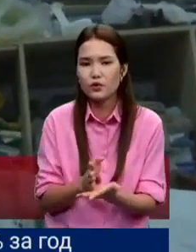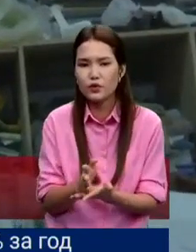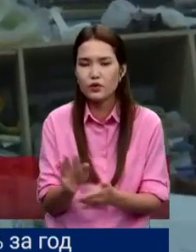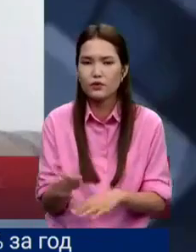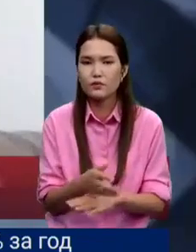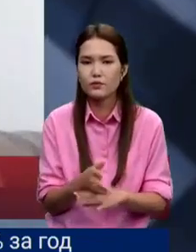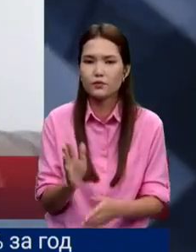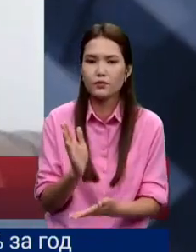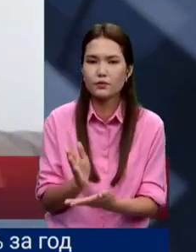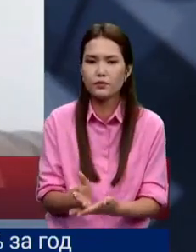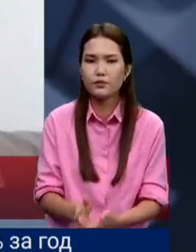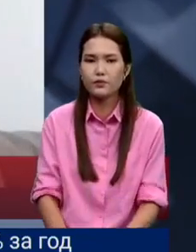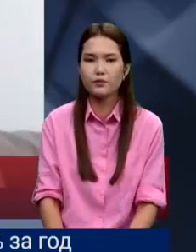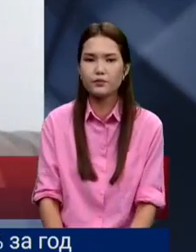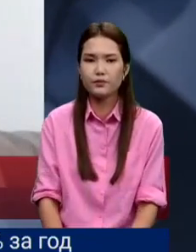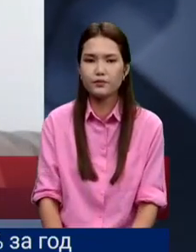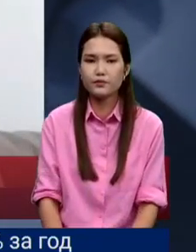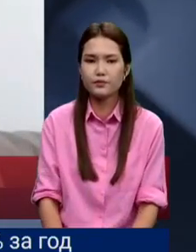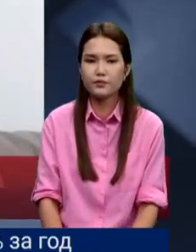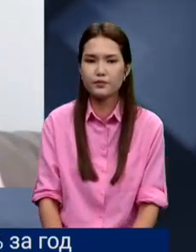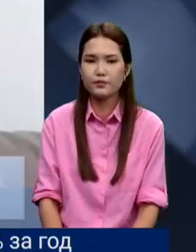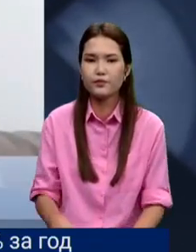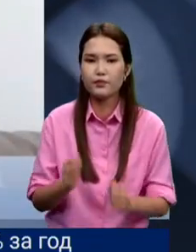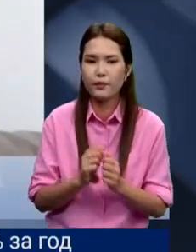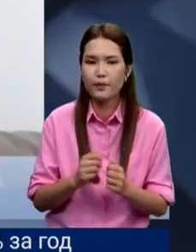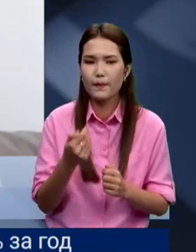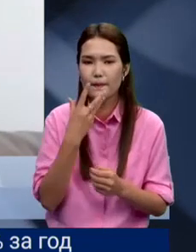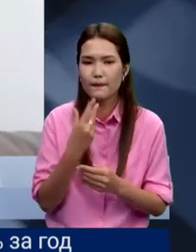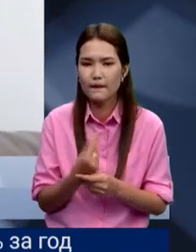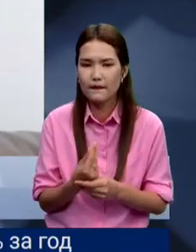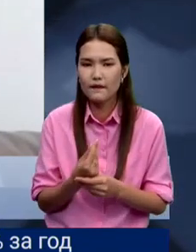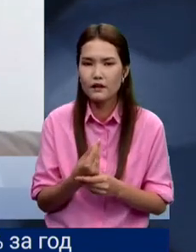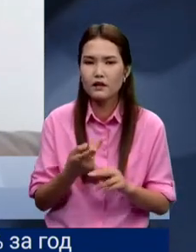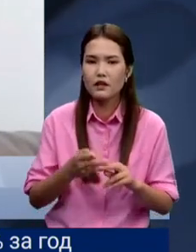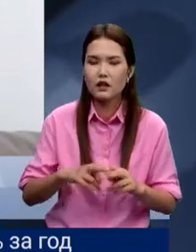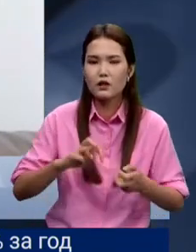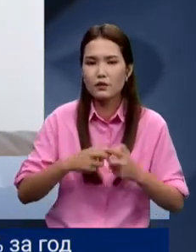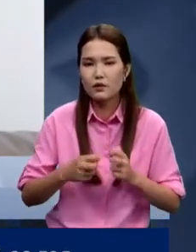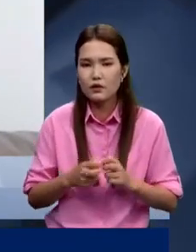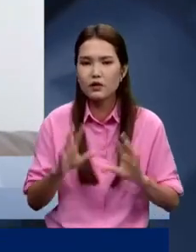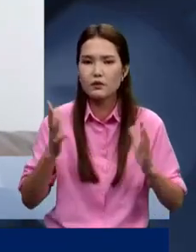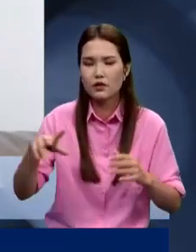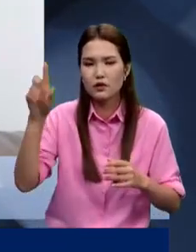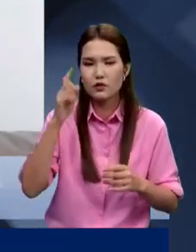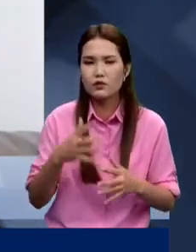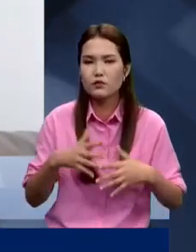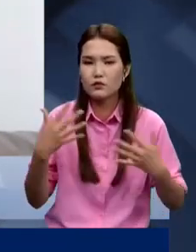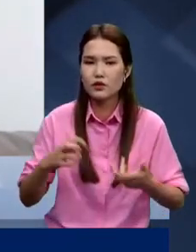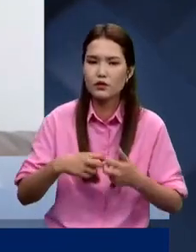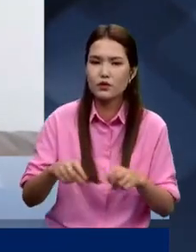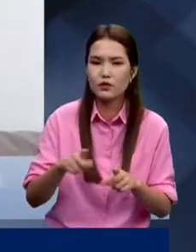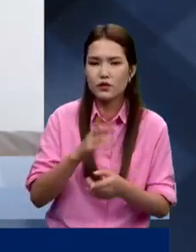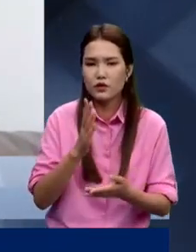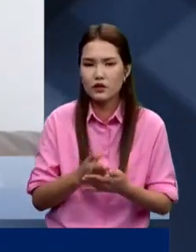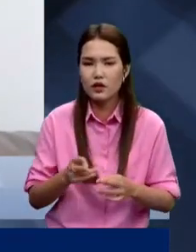келтіруді сұрады. Наше правительство не хочет доводить ситуацию до... Егер біздің үкімет жағдайды ушықтырып алғысы келмесе,